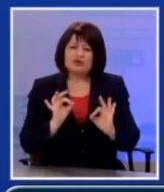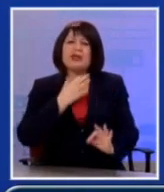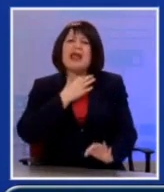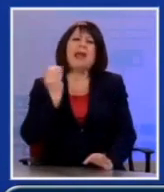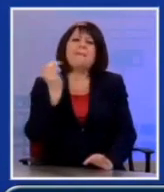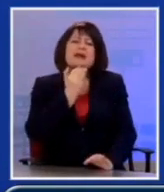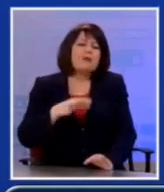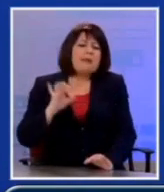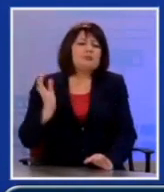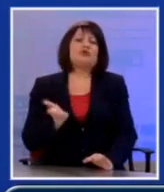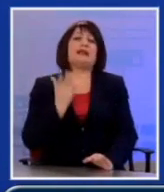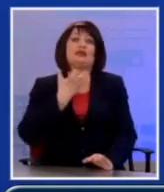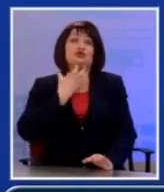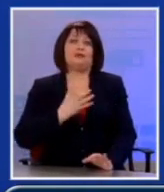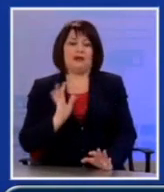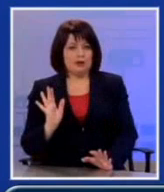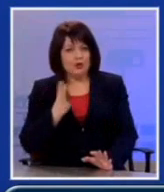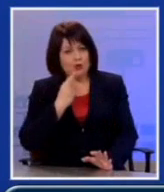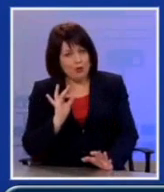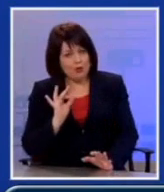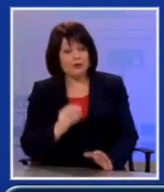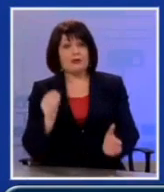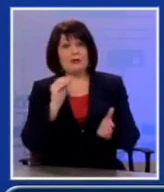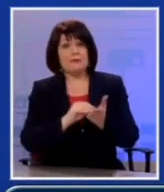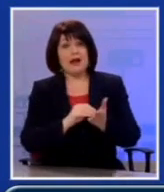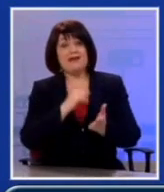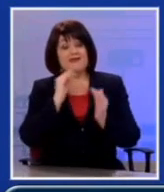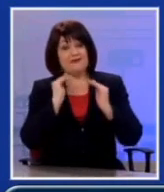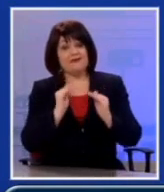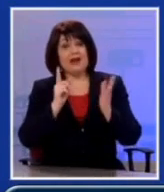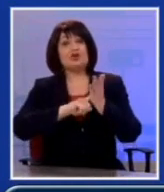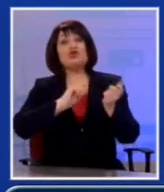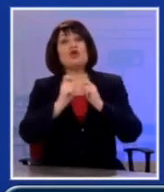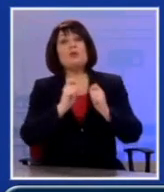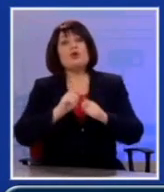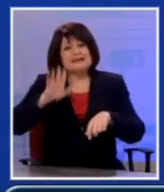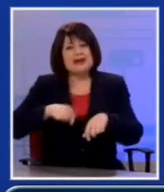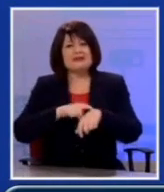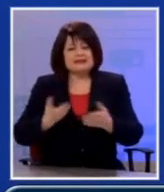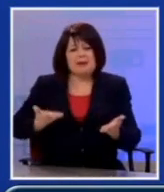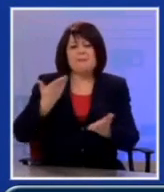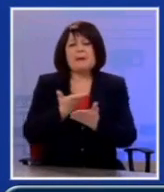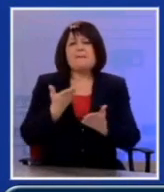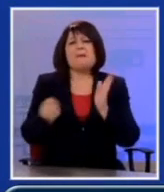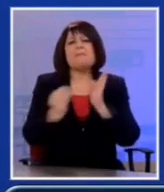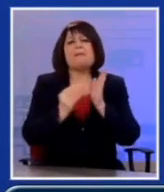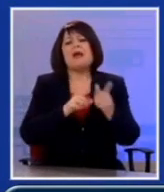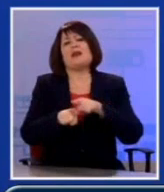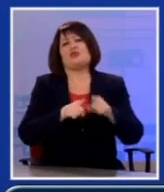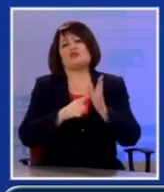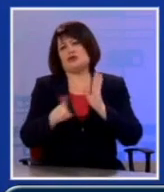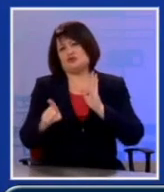κατεπήγουσα περίπτωση. Επίσης δεν μπορεί να επαναληφθούν οι τροπολογίες της τελευταίας στιγμής σε άσχετα